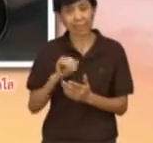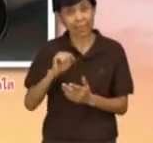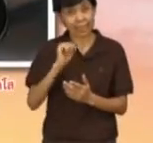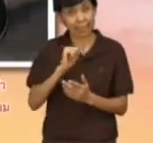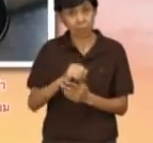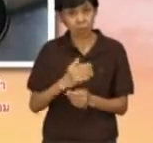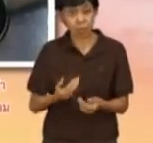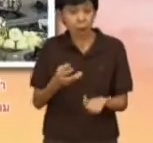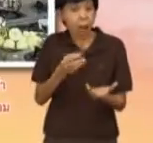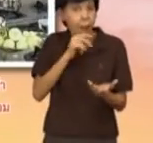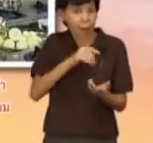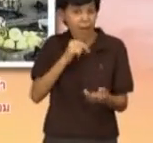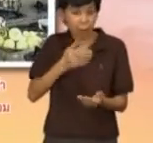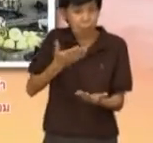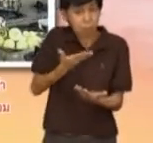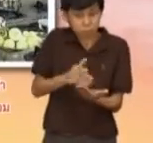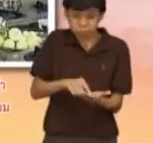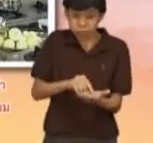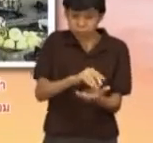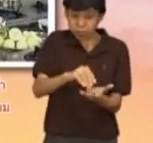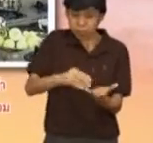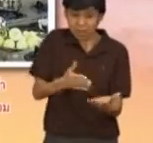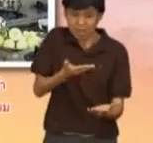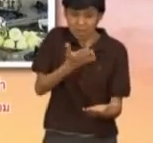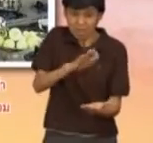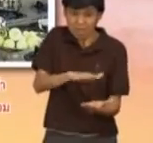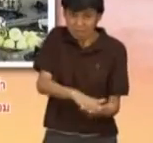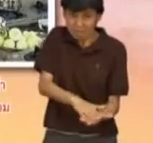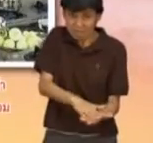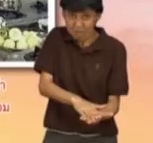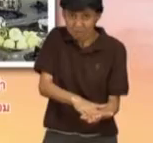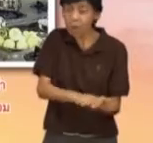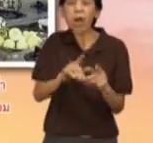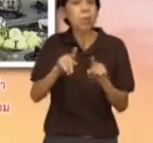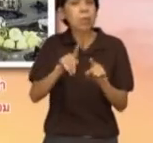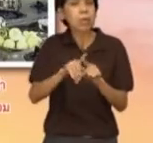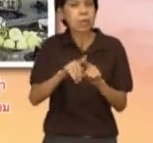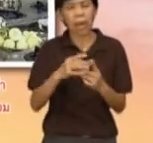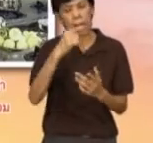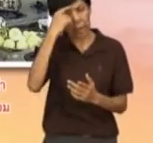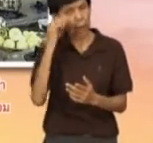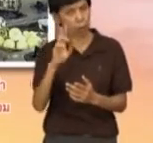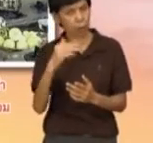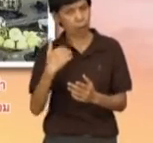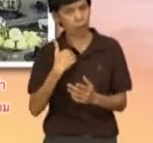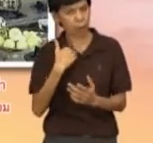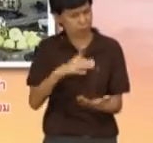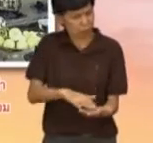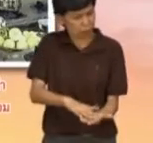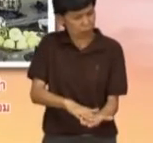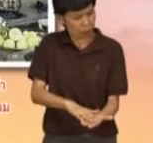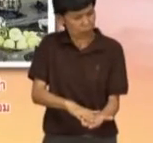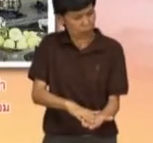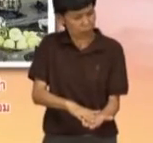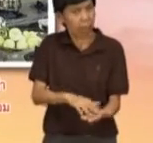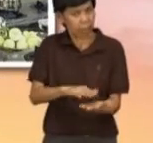กดนะกดไม่งั้นมันจะดำถ้ามันโดนไอขึ้นมามันจะดำ อ้าวเหรอคะ ใส่แกงเหมือนกันในแกงเหมือนกันหนูใส่แกงปั๊บรีบกดลงไปให้จม